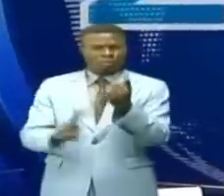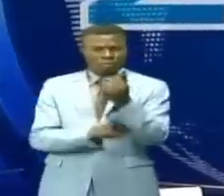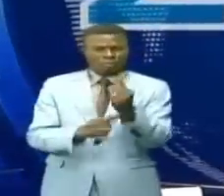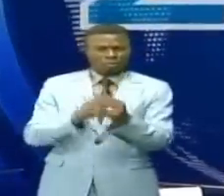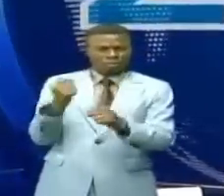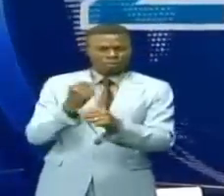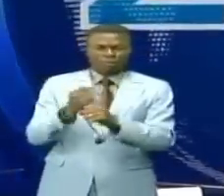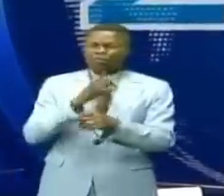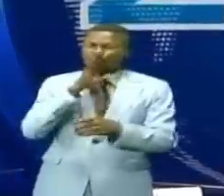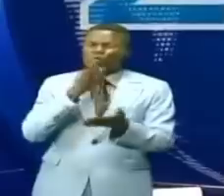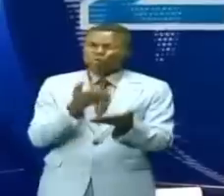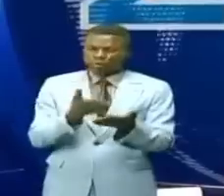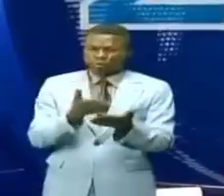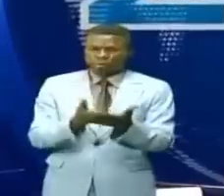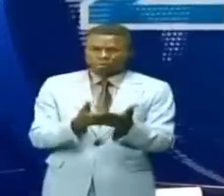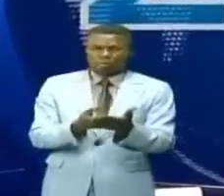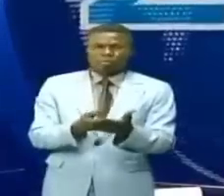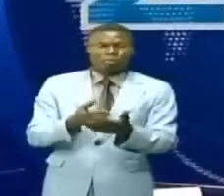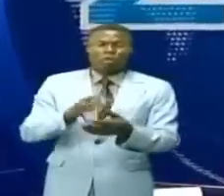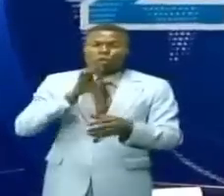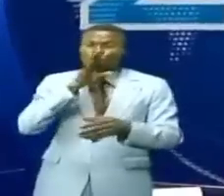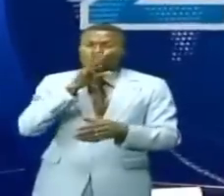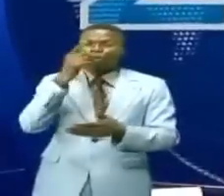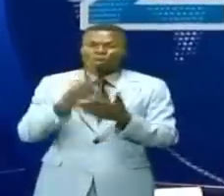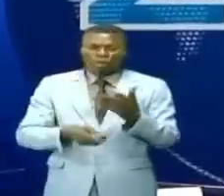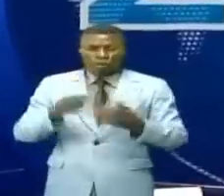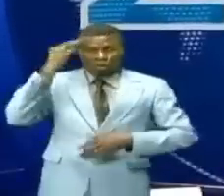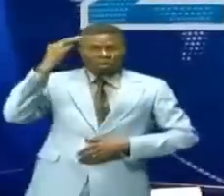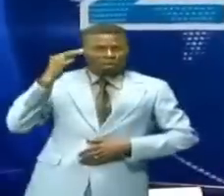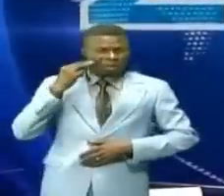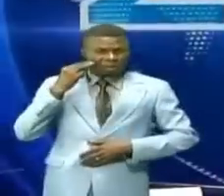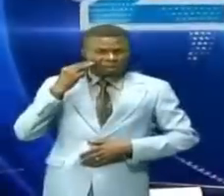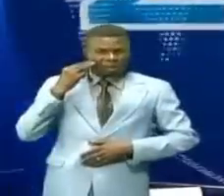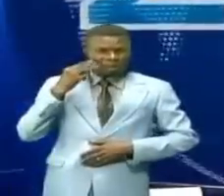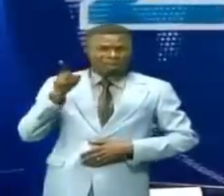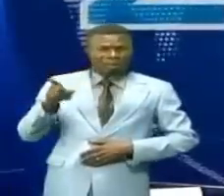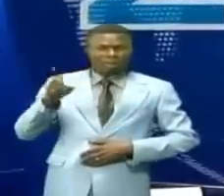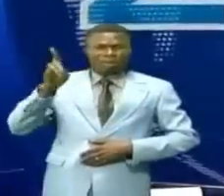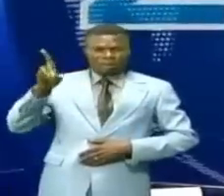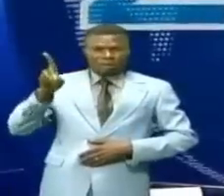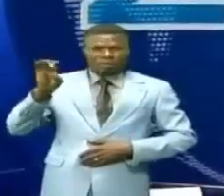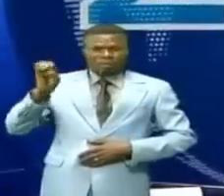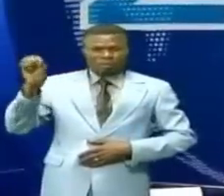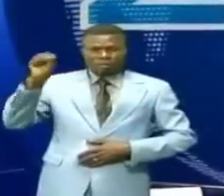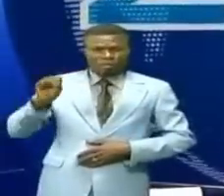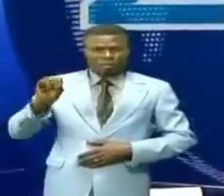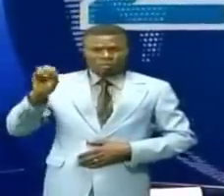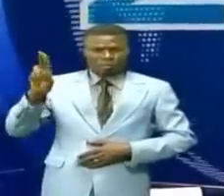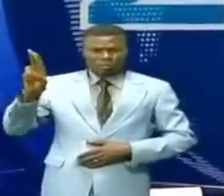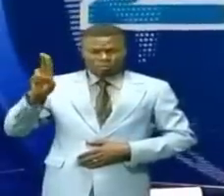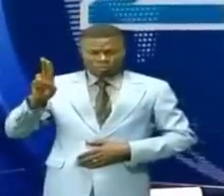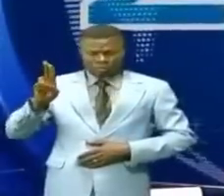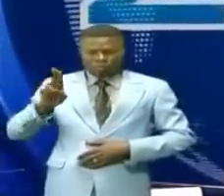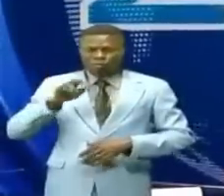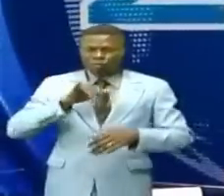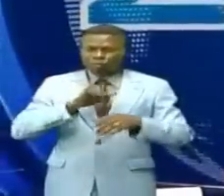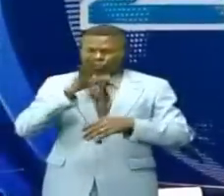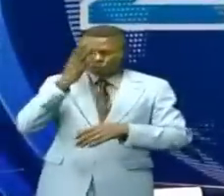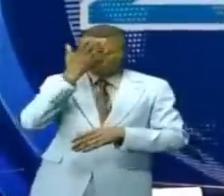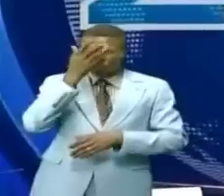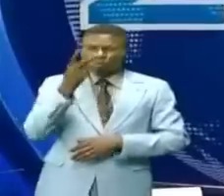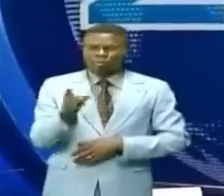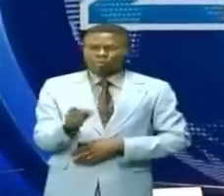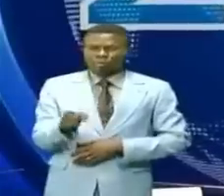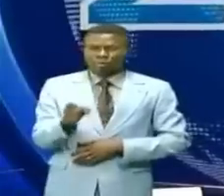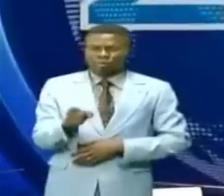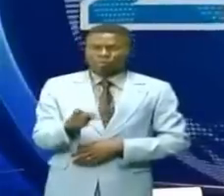se faisant passer pour le ministre Désiré Mzinga Birandi pour donner un semblant de